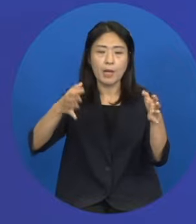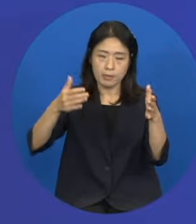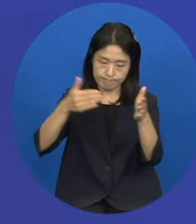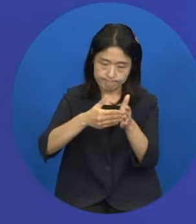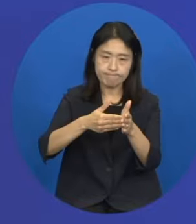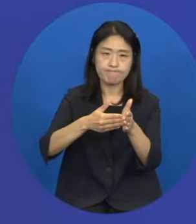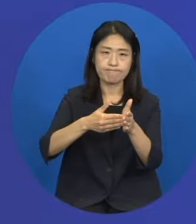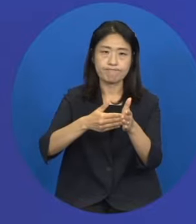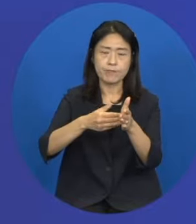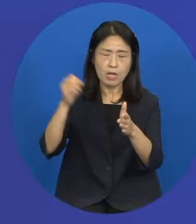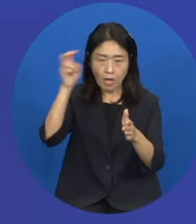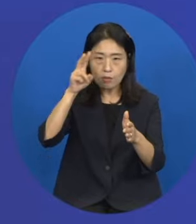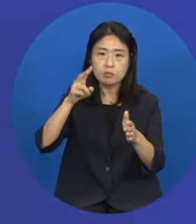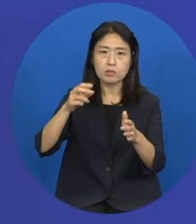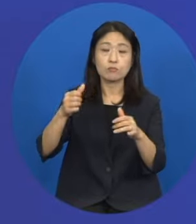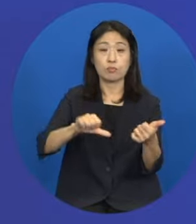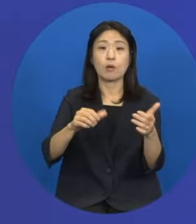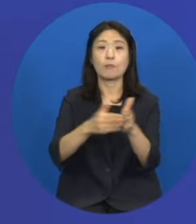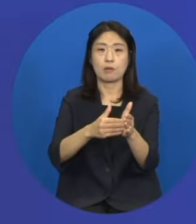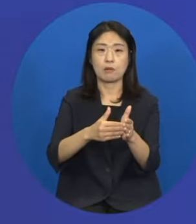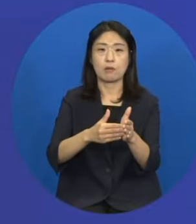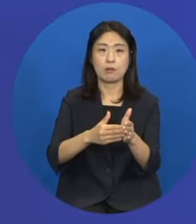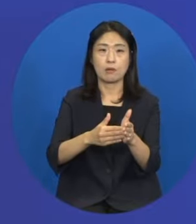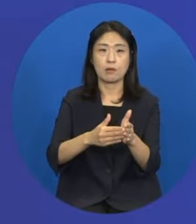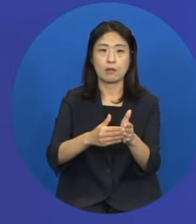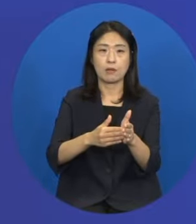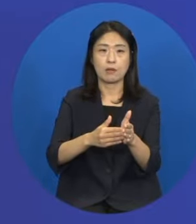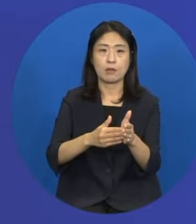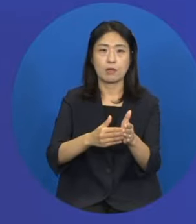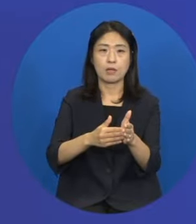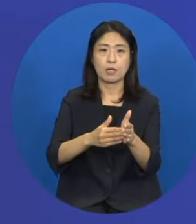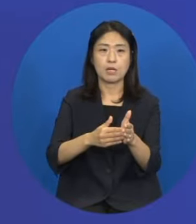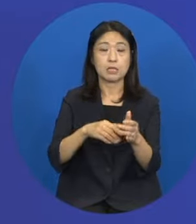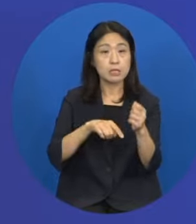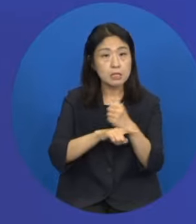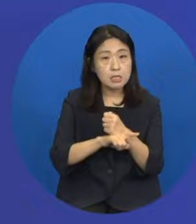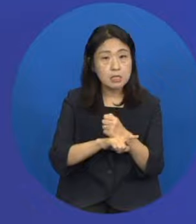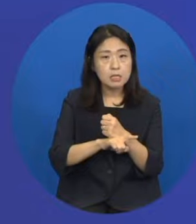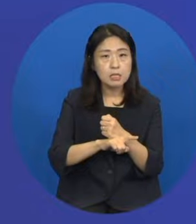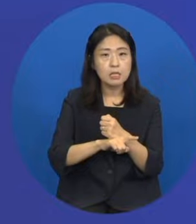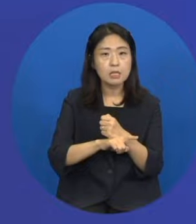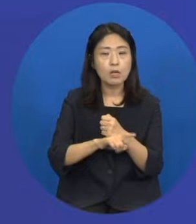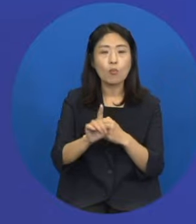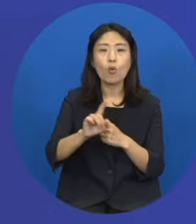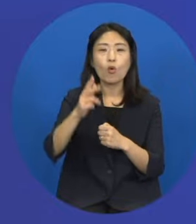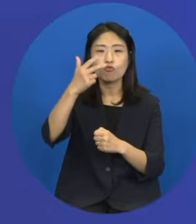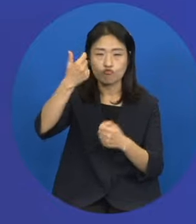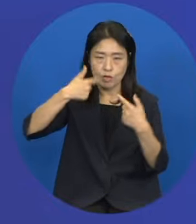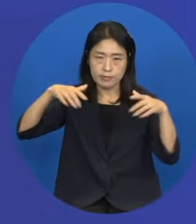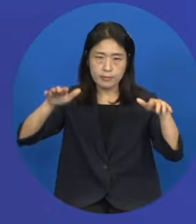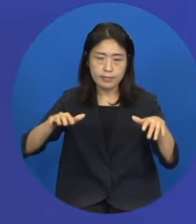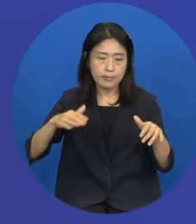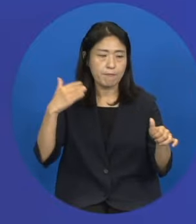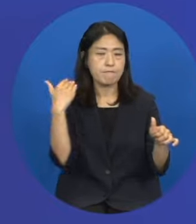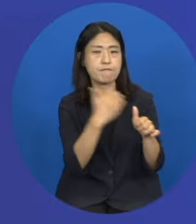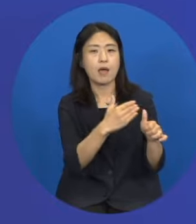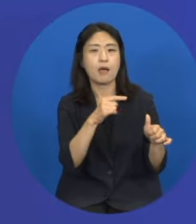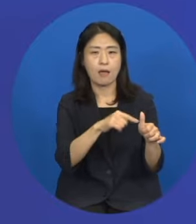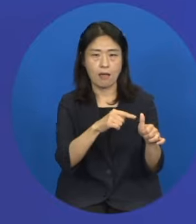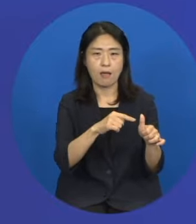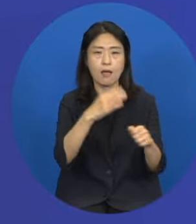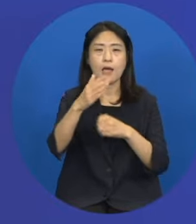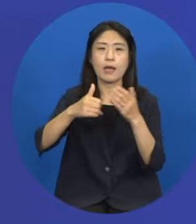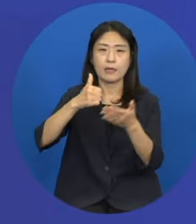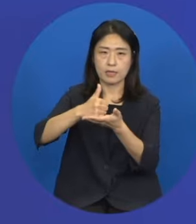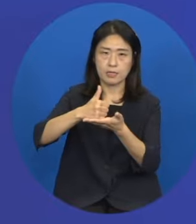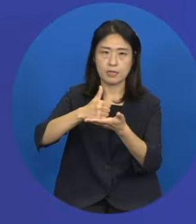갑자기 죽었다는 거예요. 역사 기록에도 그렇게 나와요. 근데 성경 뭐라고 되어 있어요? 이유를 주의 사자가 쳐서 죽었다. 하나님께